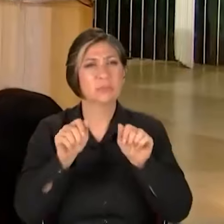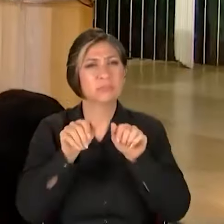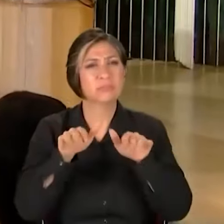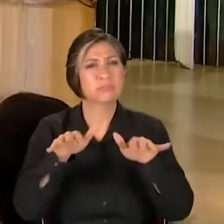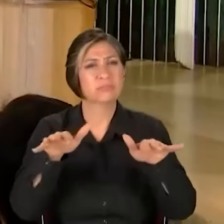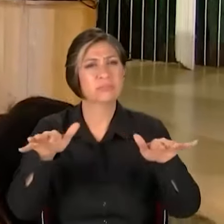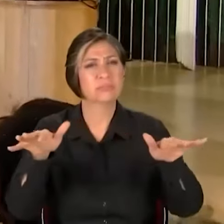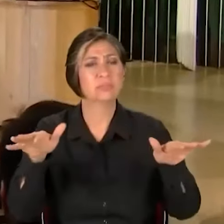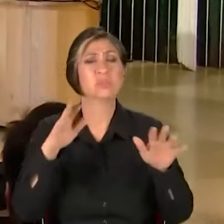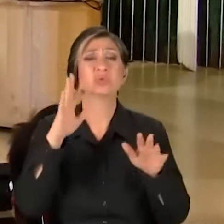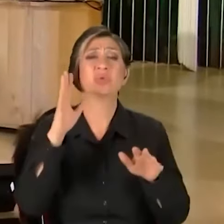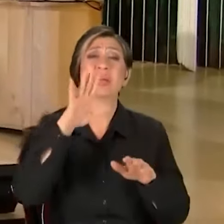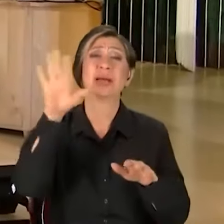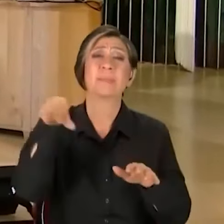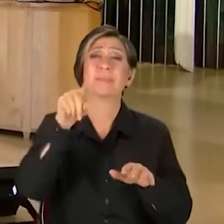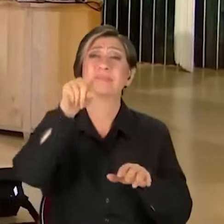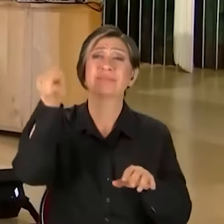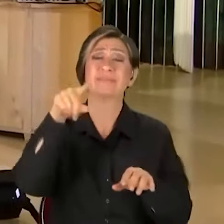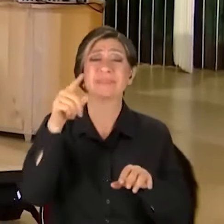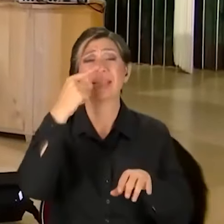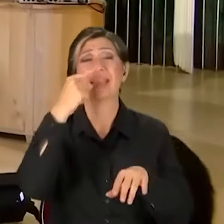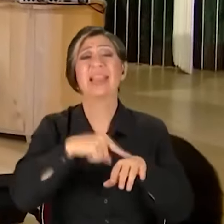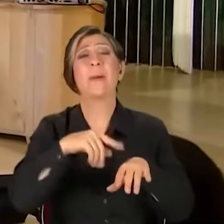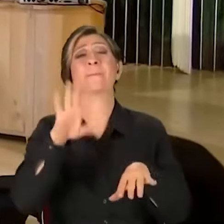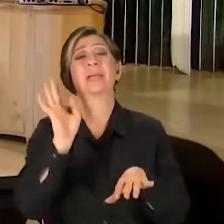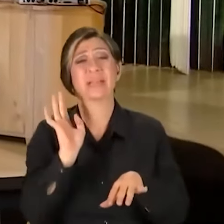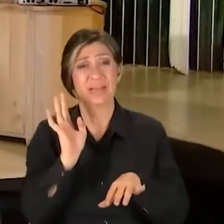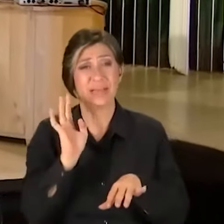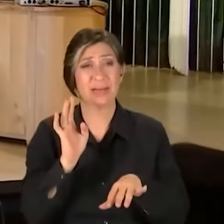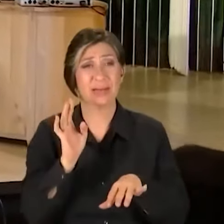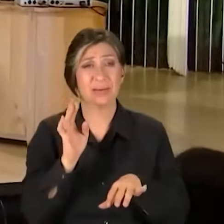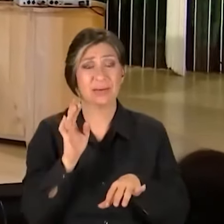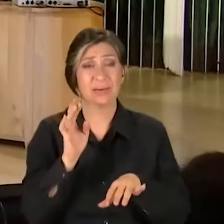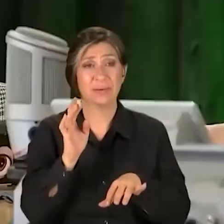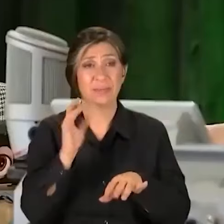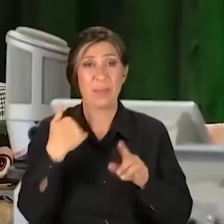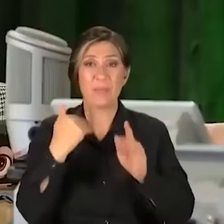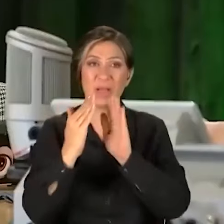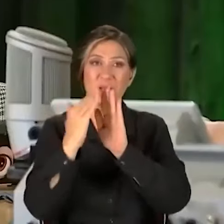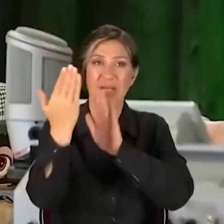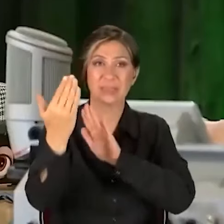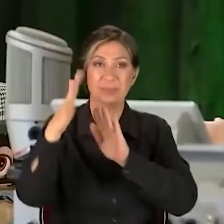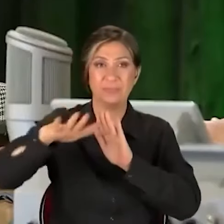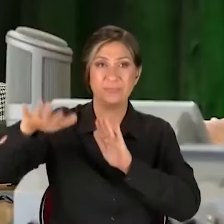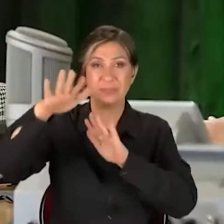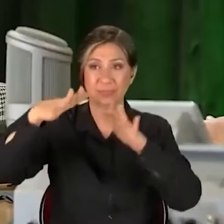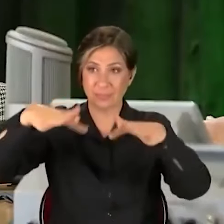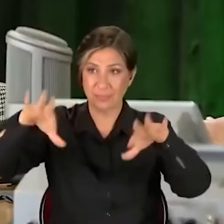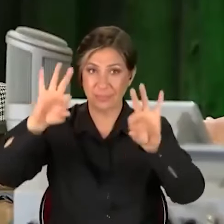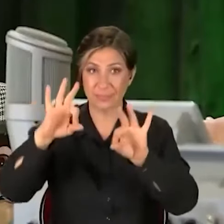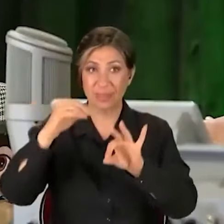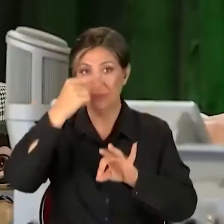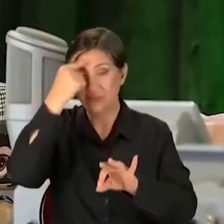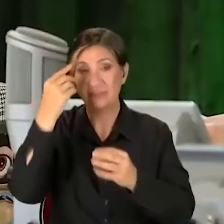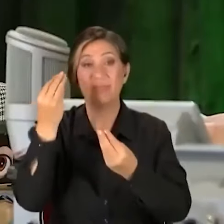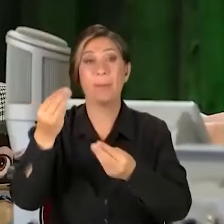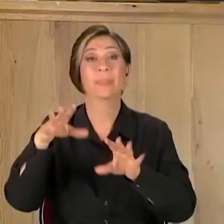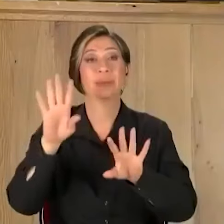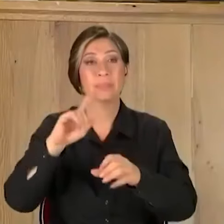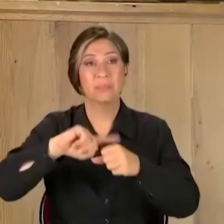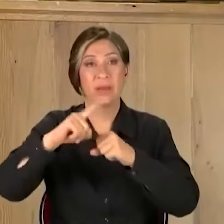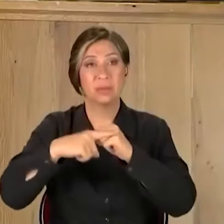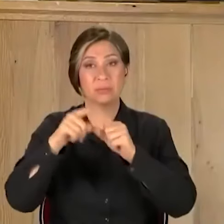Duyurusunu yaptım. Pek fazla karşı tarafa da yani benim haterlarım diye tabir ettiğim kitleye de hazırlanma fırsatı bırakmadım.